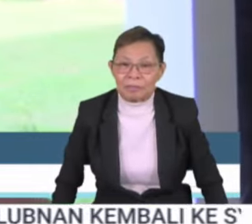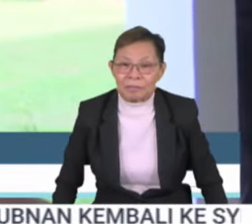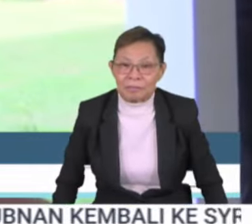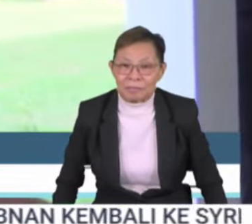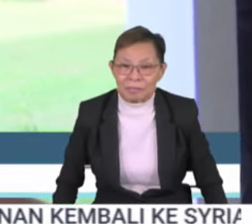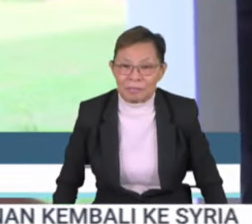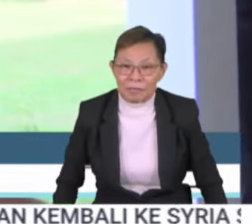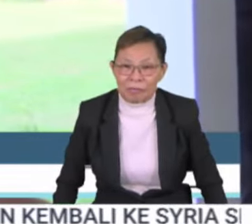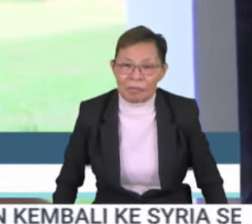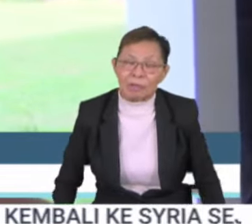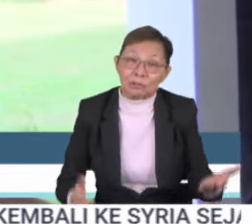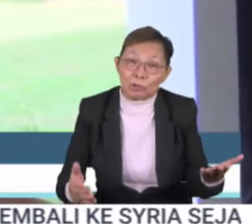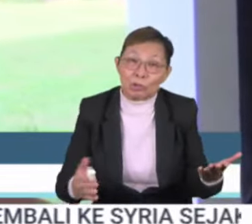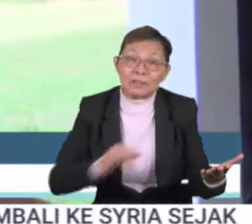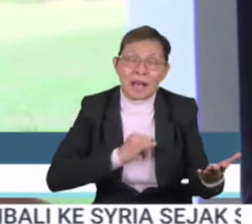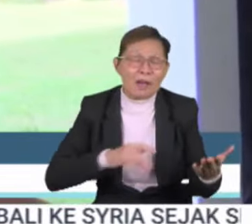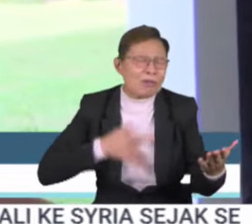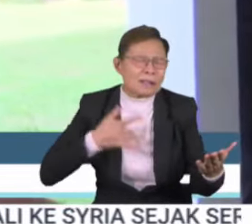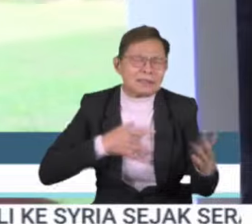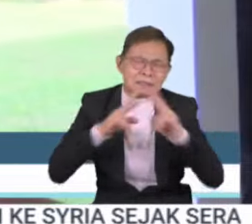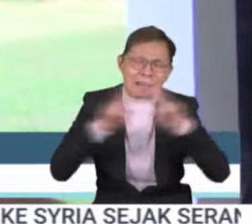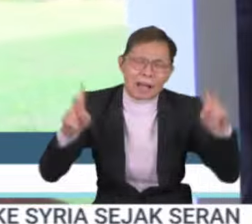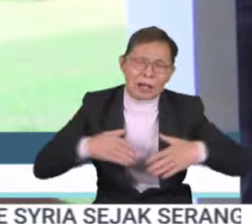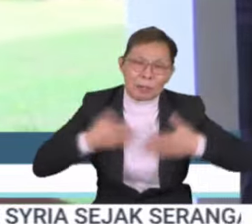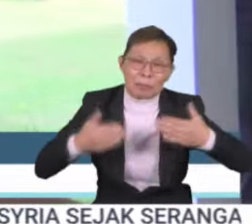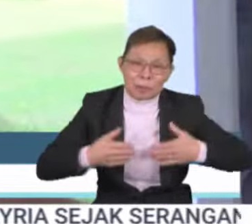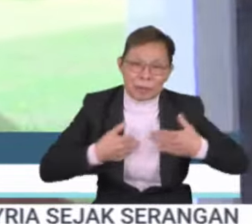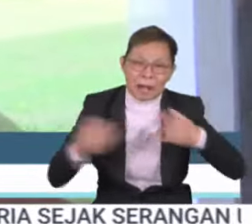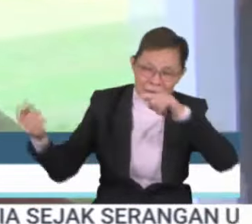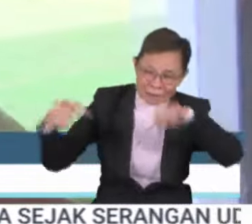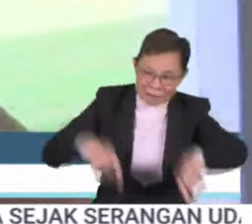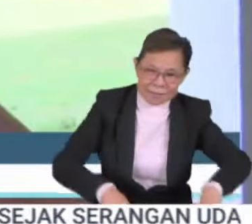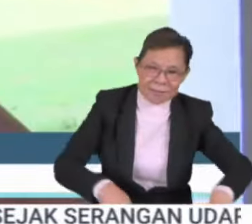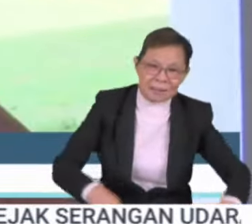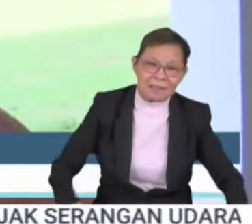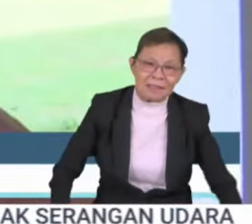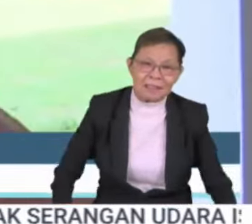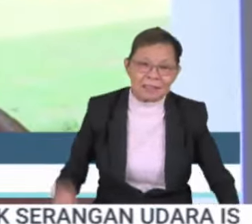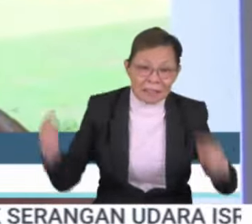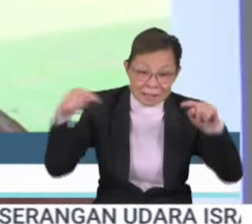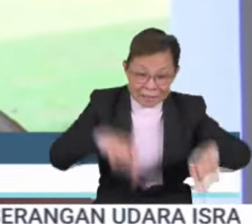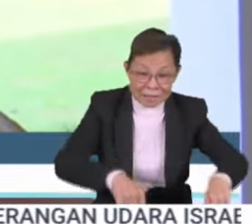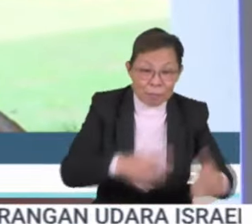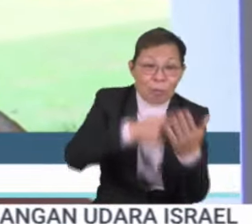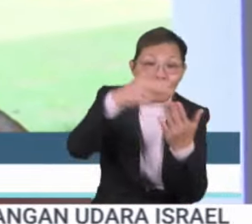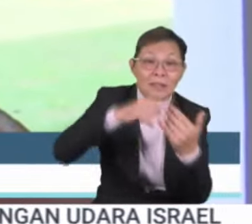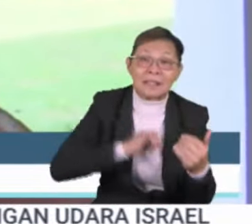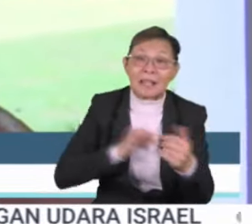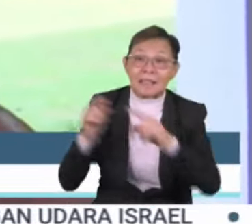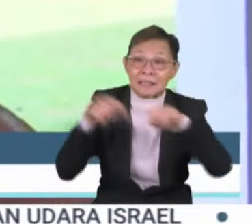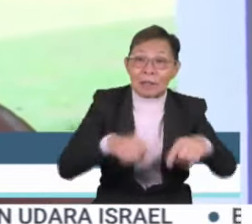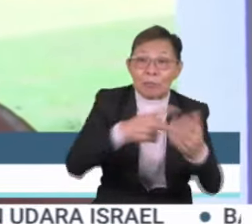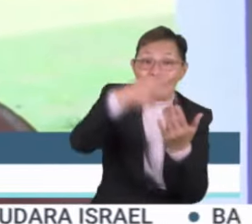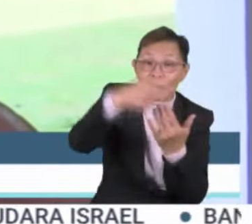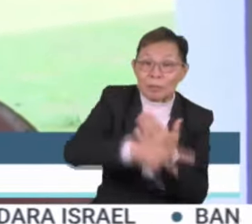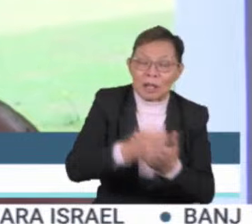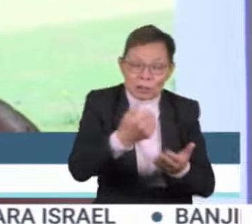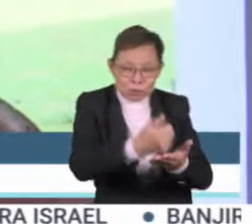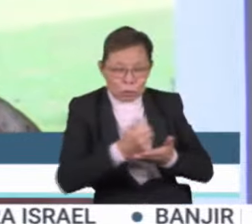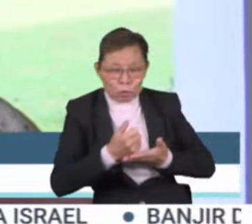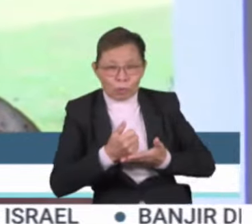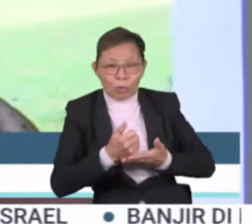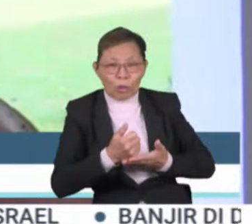lah. So saya rasa sangat gembira apabila main sini. So, saya datang program ni, dia tolong